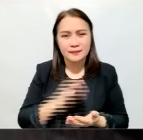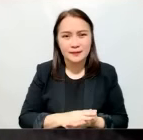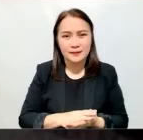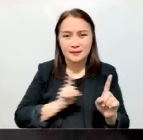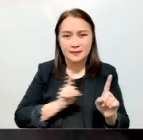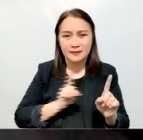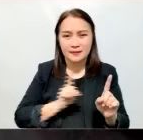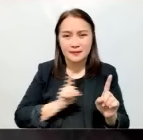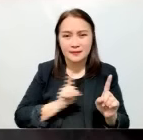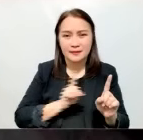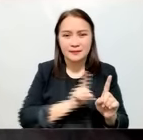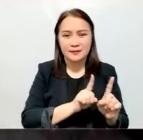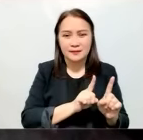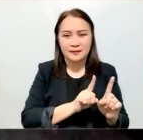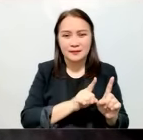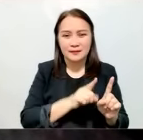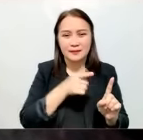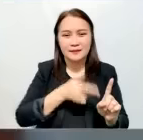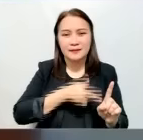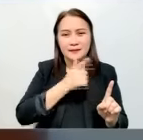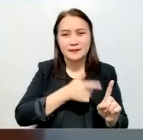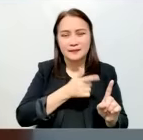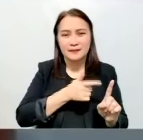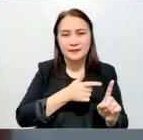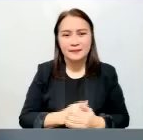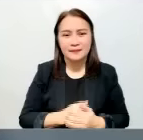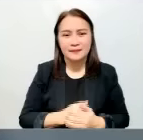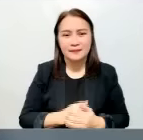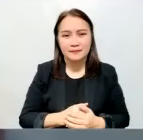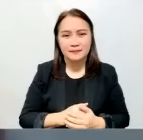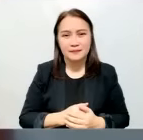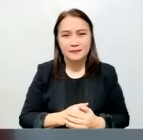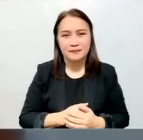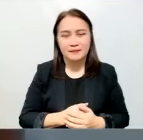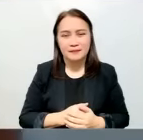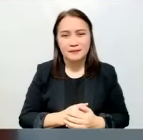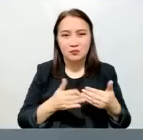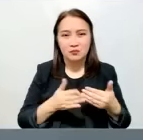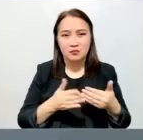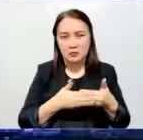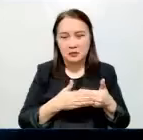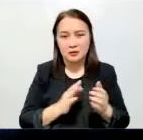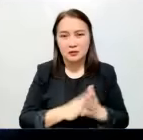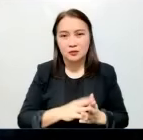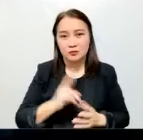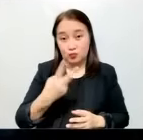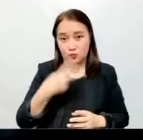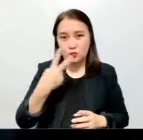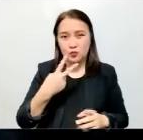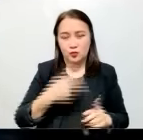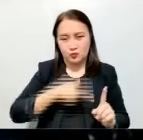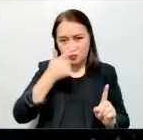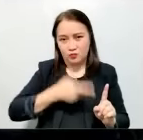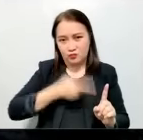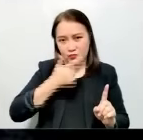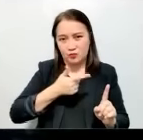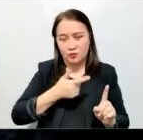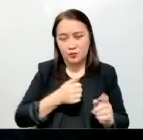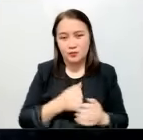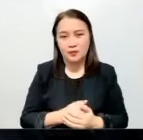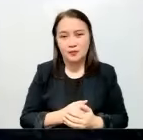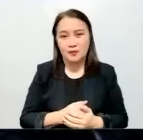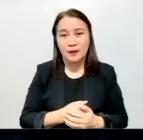tao, at binarin daw siya. Malapit daw siya? Apo, tinutukan ng baril, 2 putok. Dito sa bahaging ito ng barangay